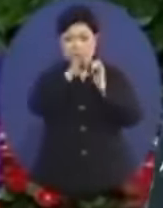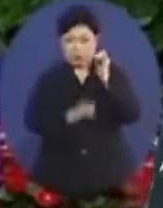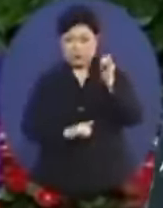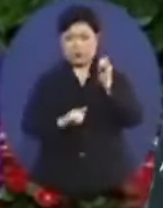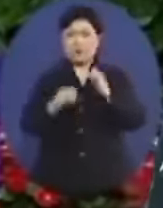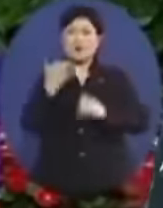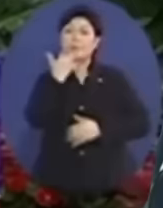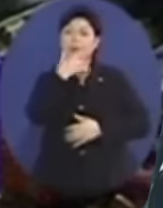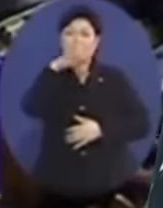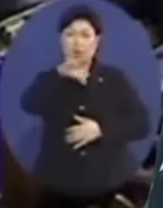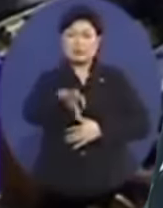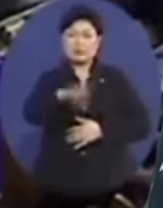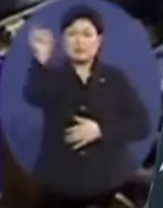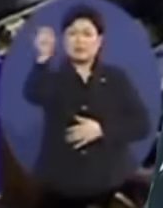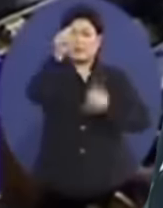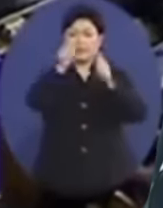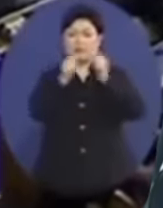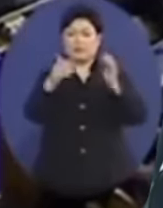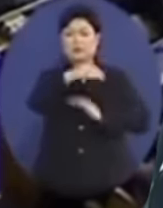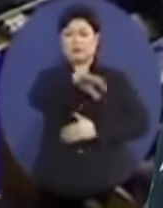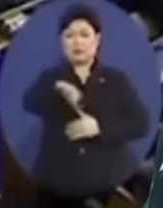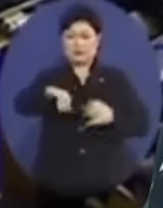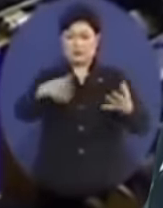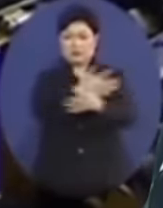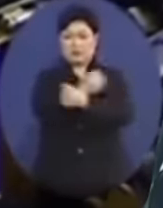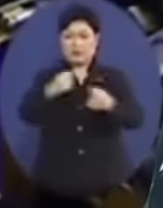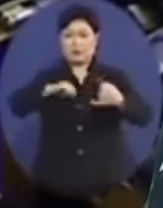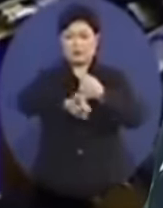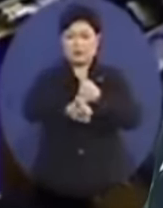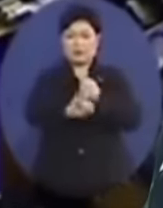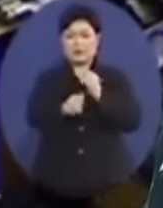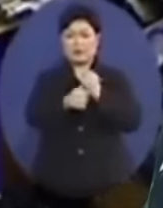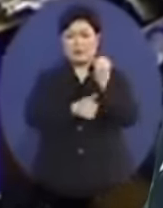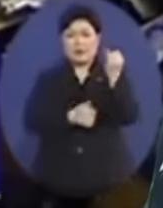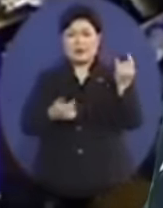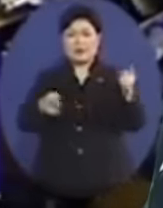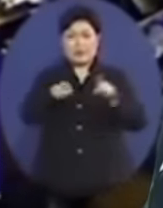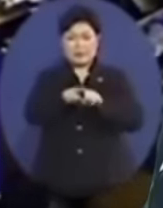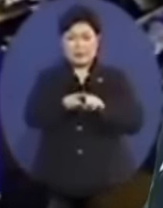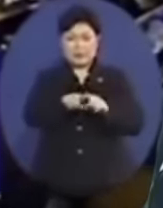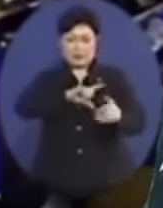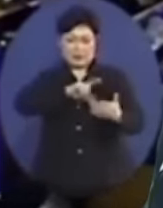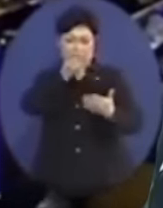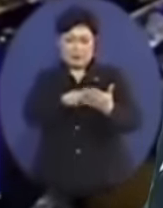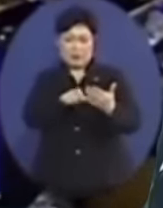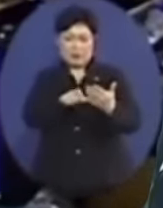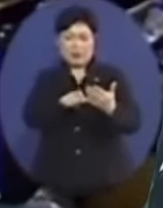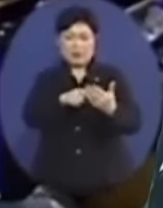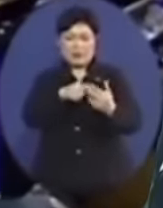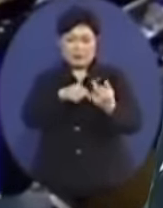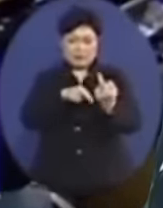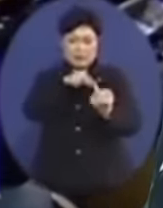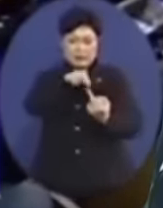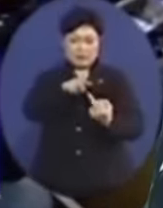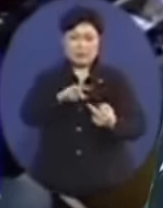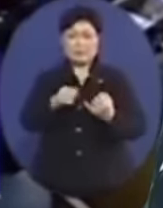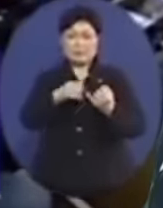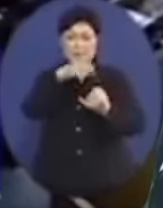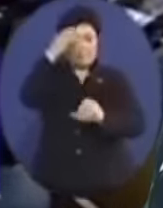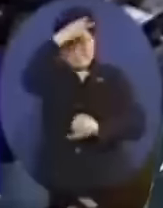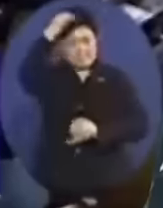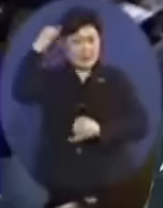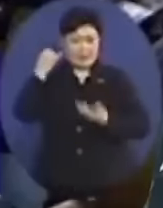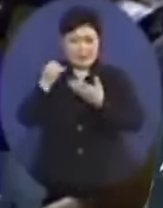베들레헴이라 다윗의 동네로 그 약혼한 마리아와 함께 호적하러 올라가니 마리아가 이미 잉태하였더라게 있을